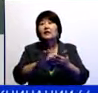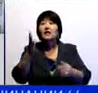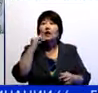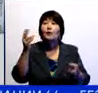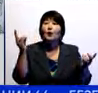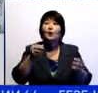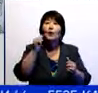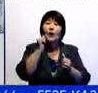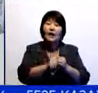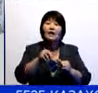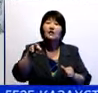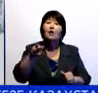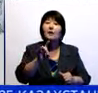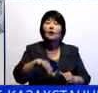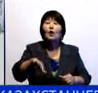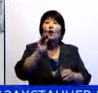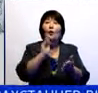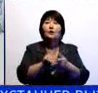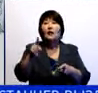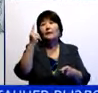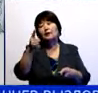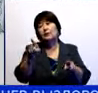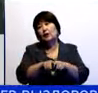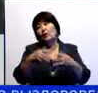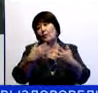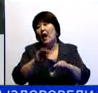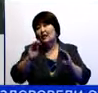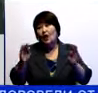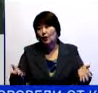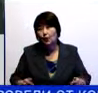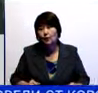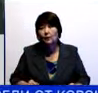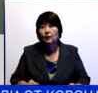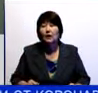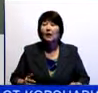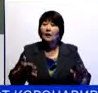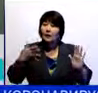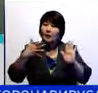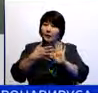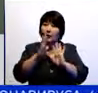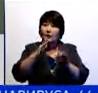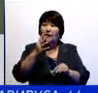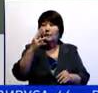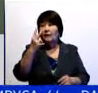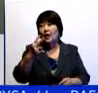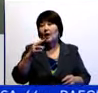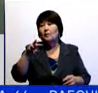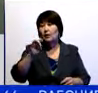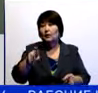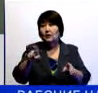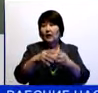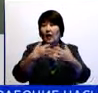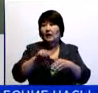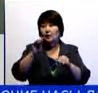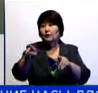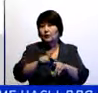Алматы нужно в каждом микрорайоне установить по одному такому агрегату. Надо изучить поток воздуха. Достаточно будет на пару микрорайонов установить таких пару агрегатов, и